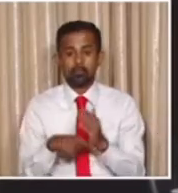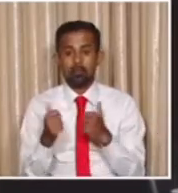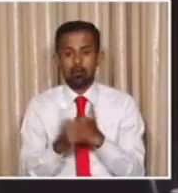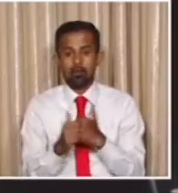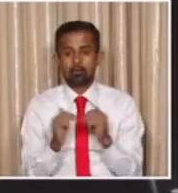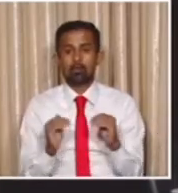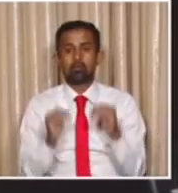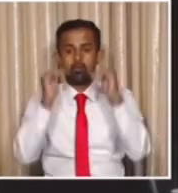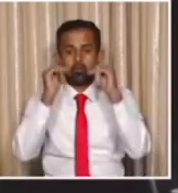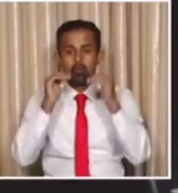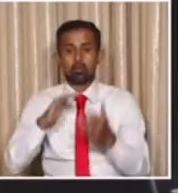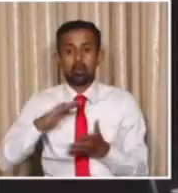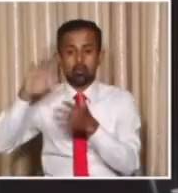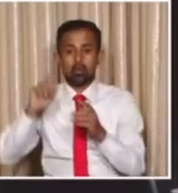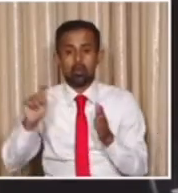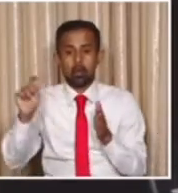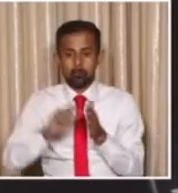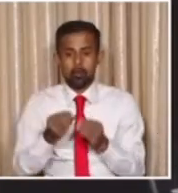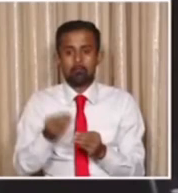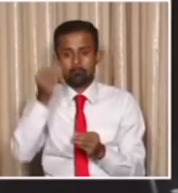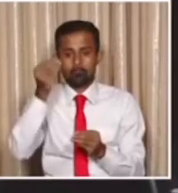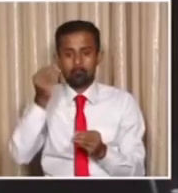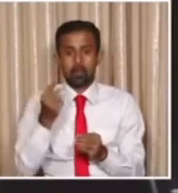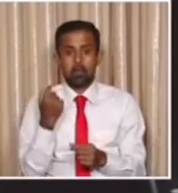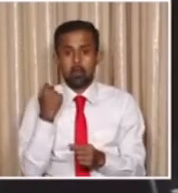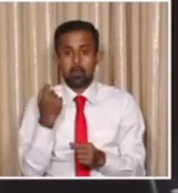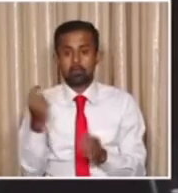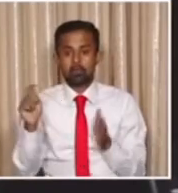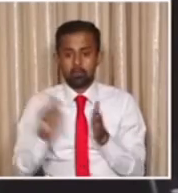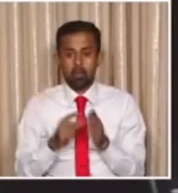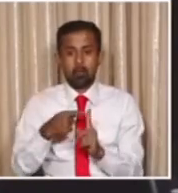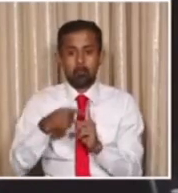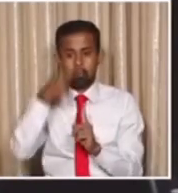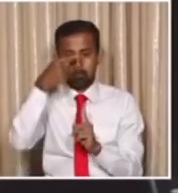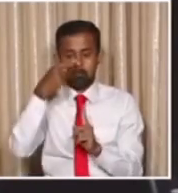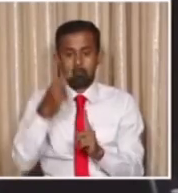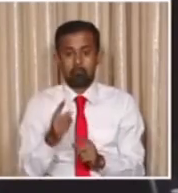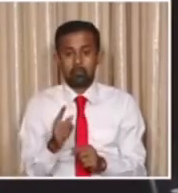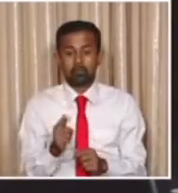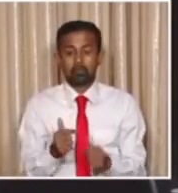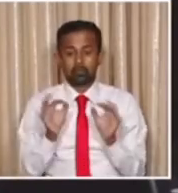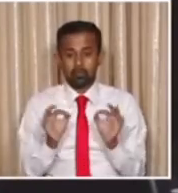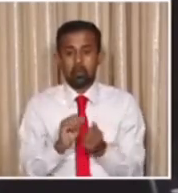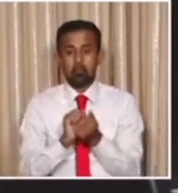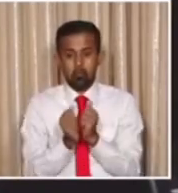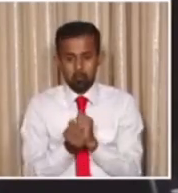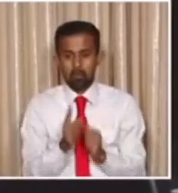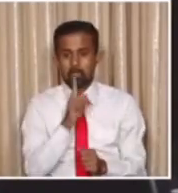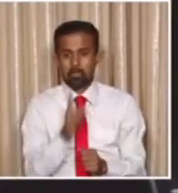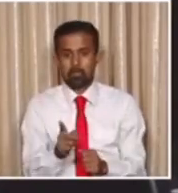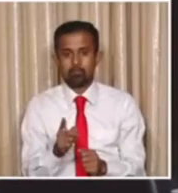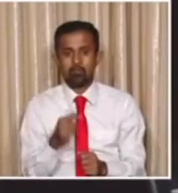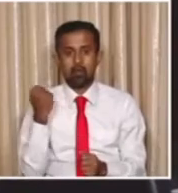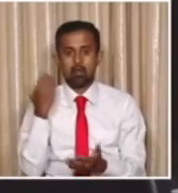නිෂ්පාදනයේ ඉහළ නංවන්න අපනේ ආදායම වැඩි කරගන්න මේ රටේ ධනෝත්පාදනය වැඩි කර ගැනීම කෙරෙහි බරවෙච්ච ප්‍රතිපත්තියකට මාරු වෙන්න කියලා ඉල්ලා සිටමින්